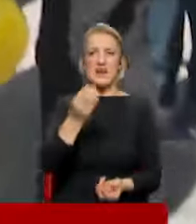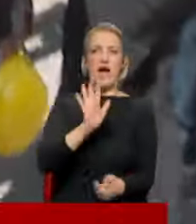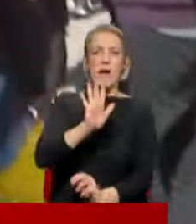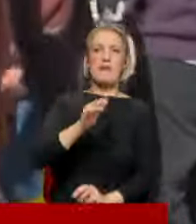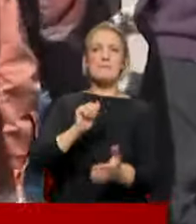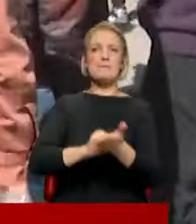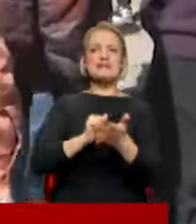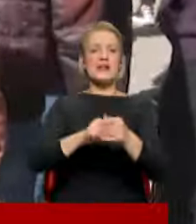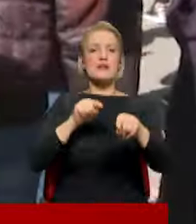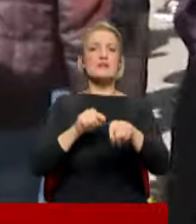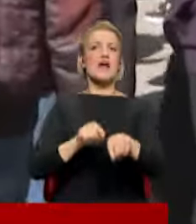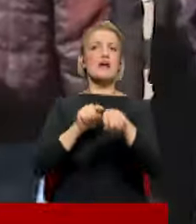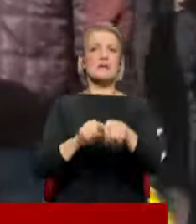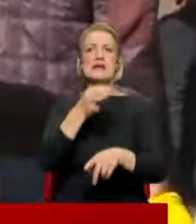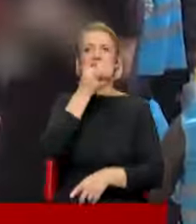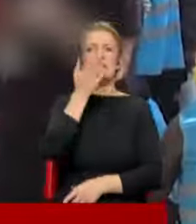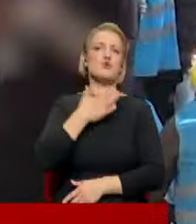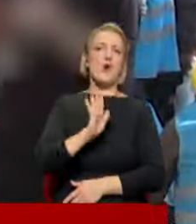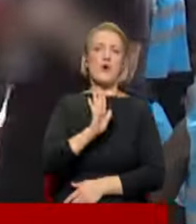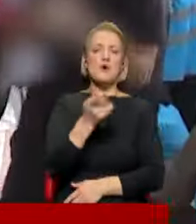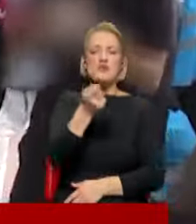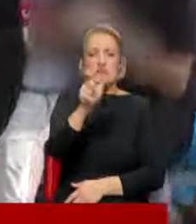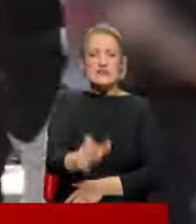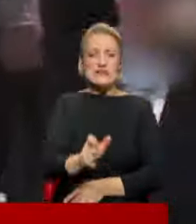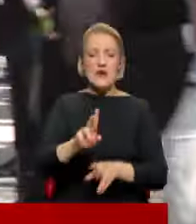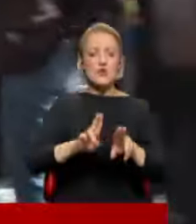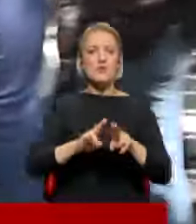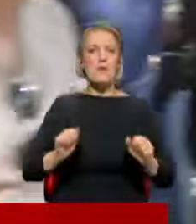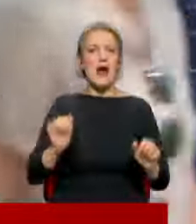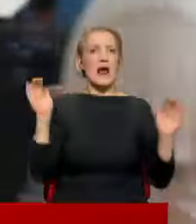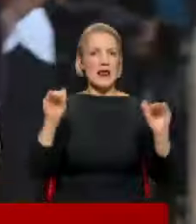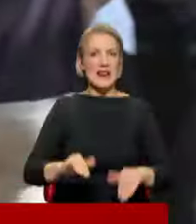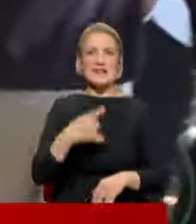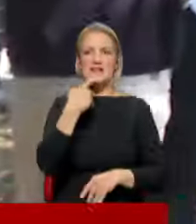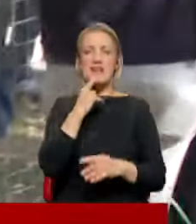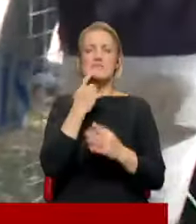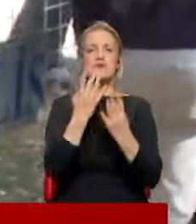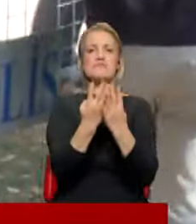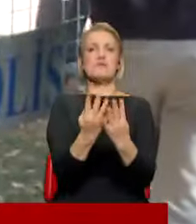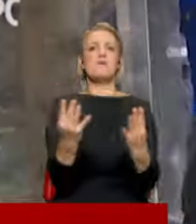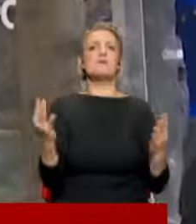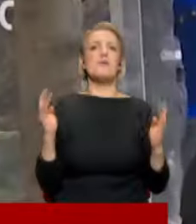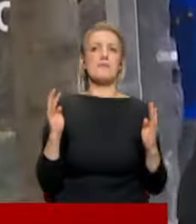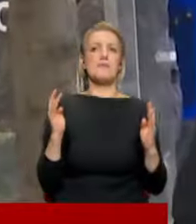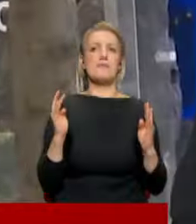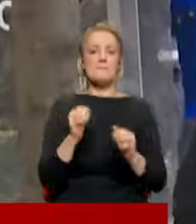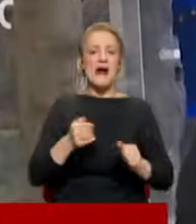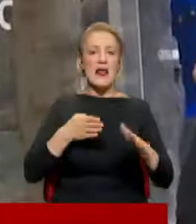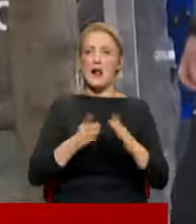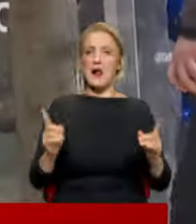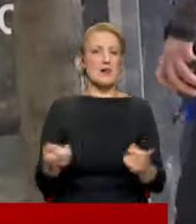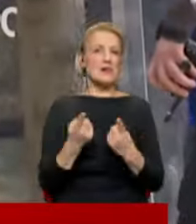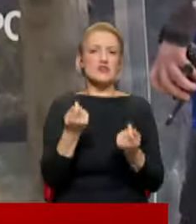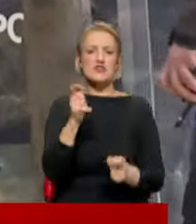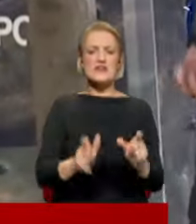ama basının da takip etmesine izin yok maden işçileri Kurtuluş Park bariyerleri ile karşılaştılar parka giremediler